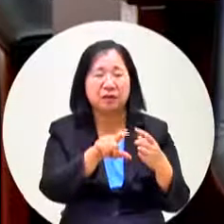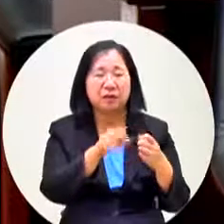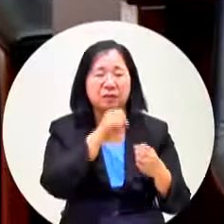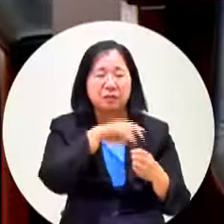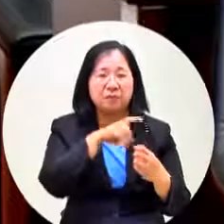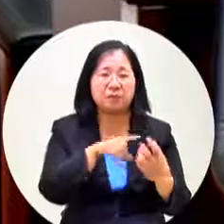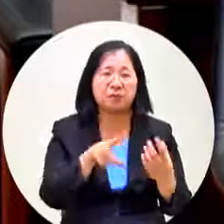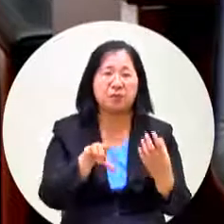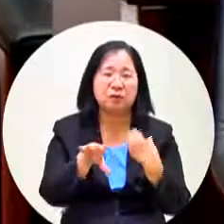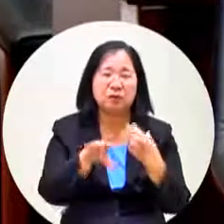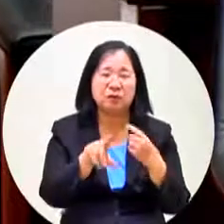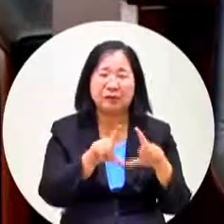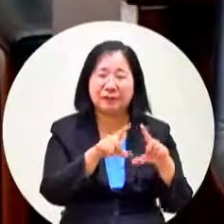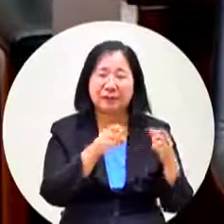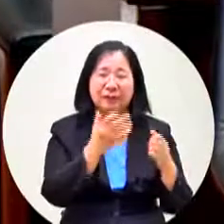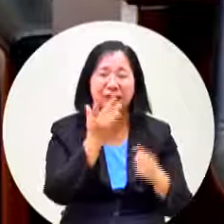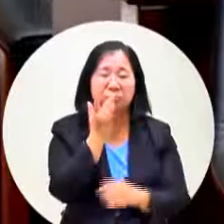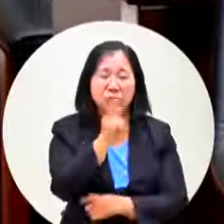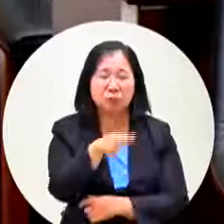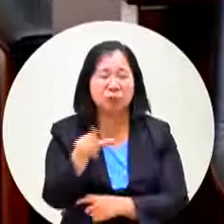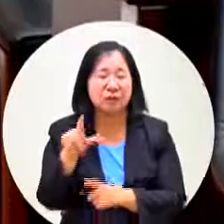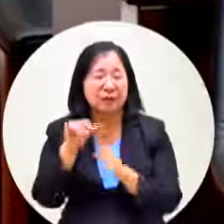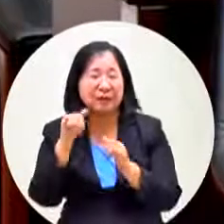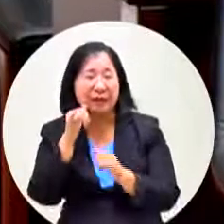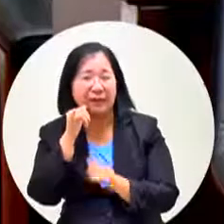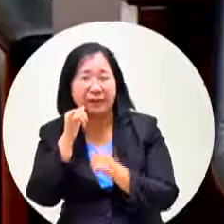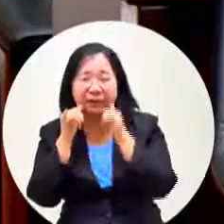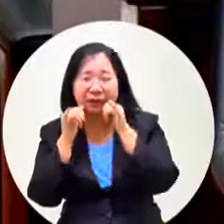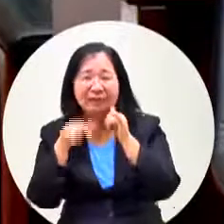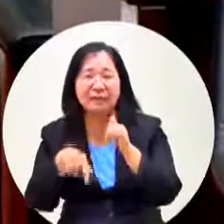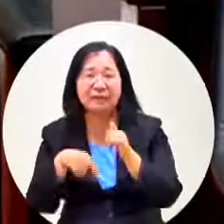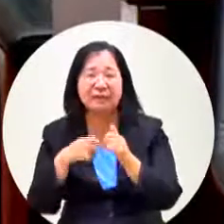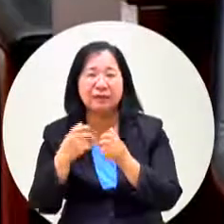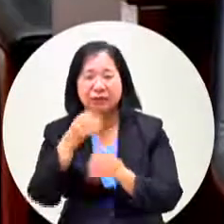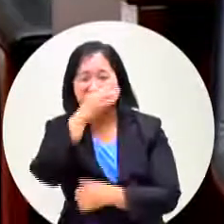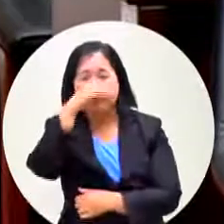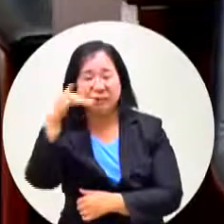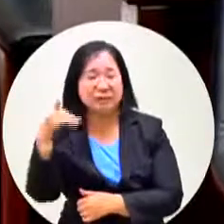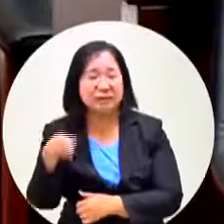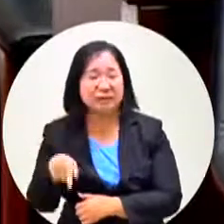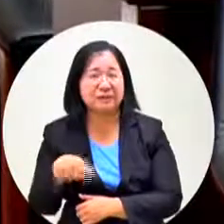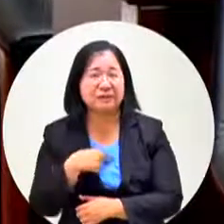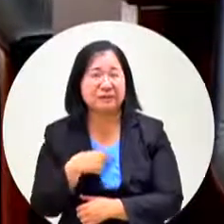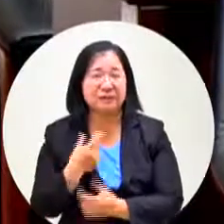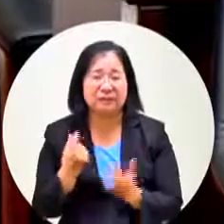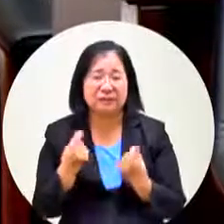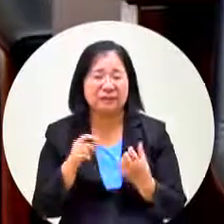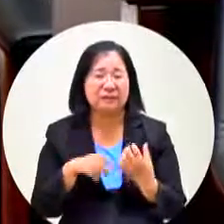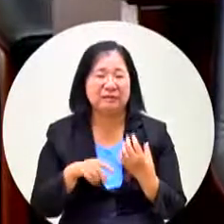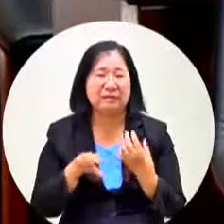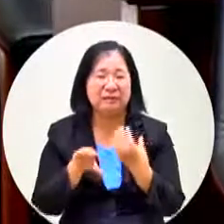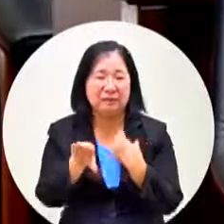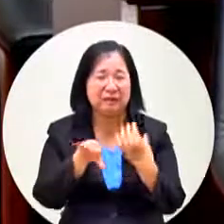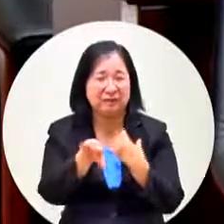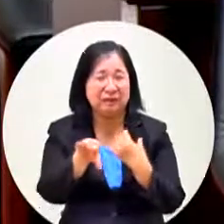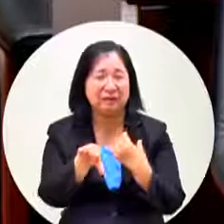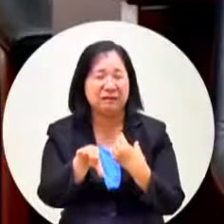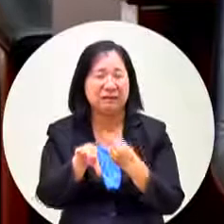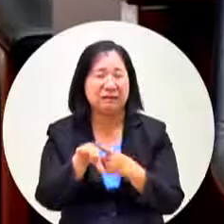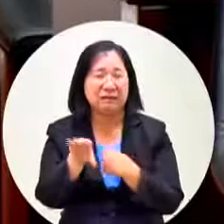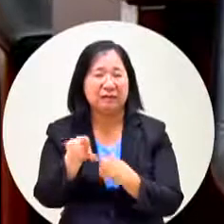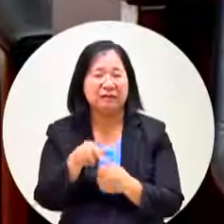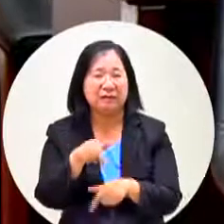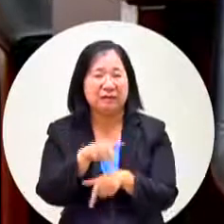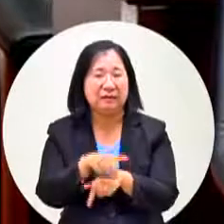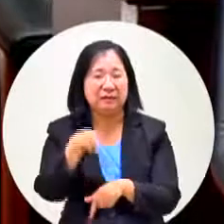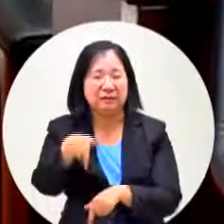辆非常的多，因为伊这个这个车辆，这个大澳港区啊、临门港区大型的车